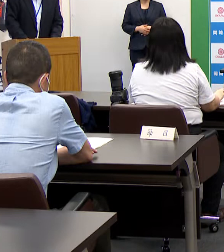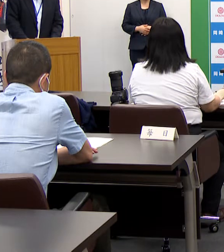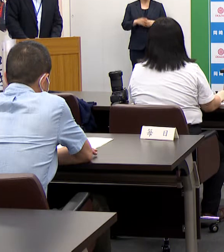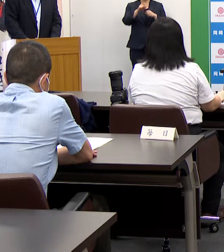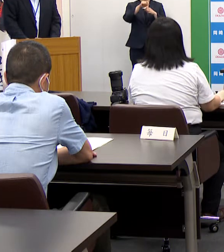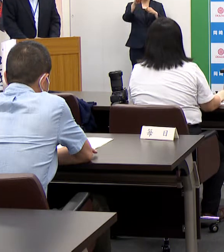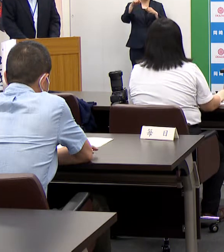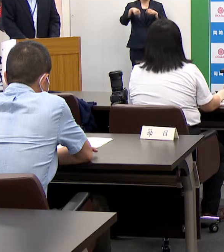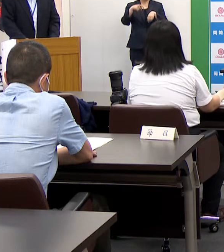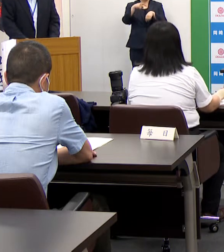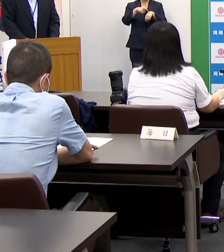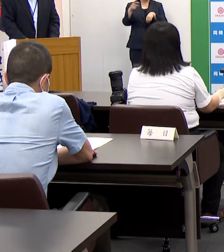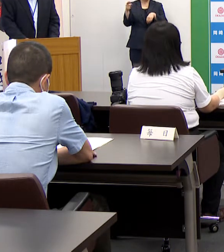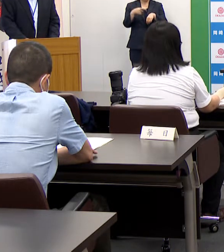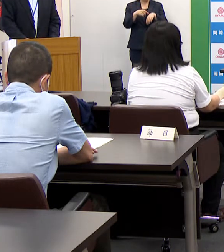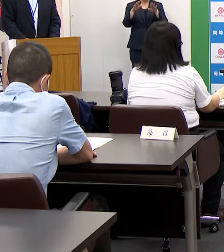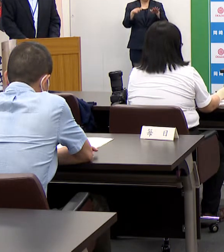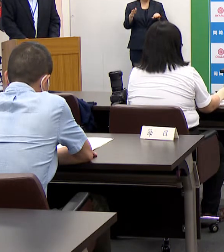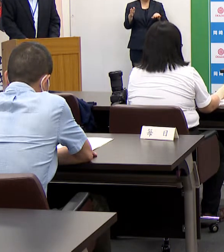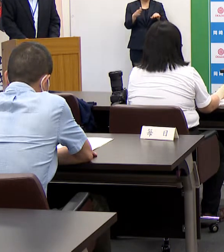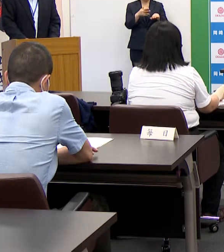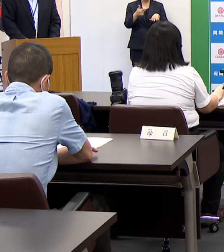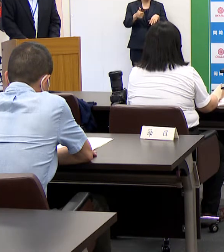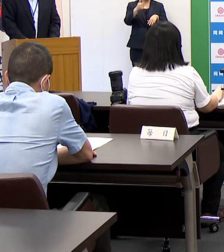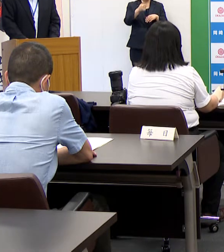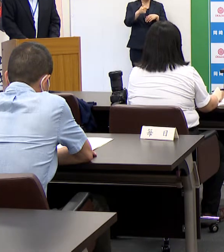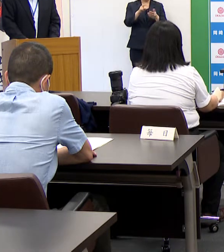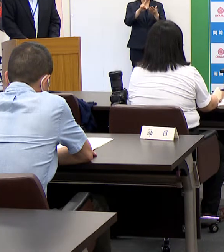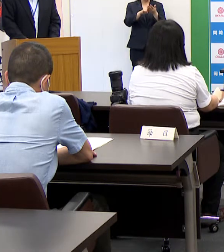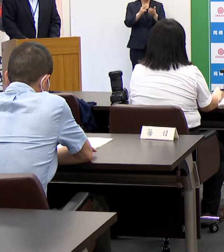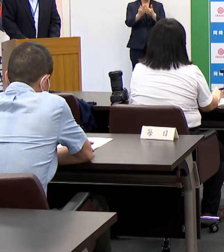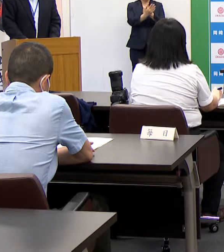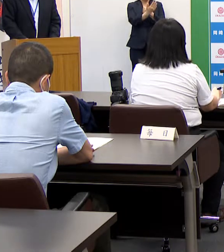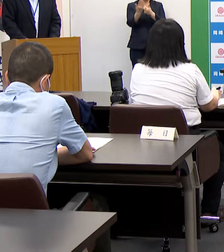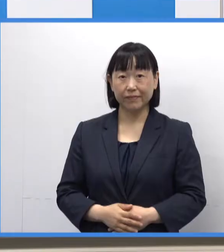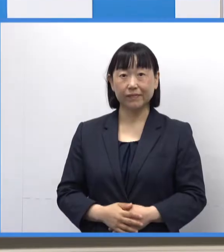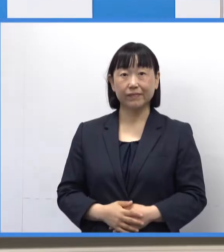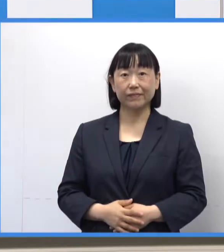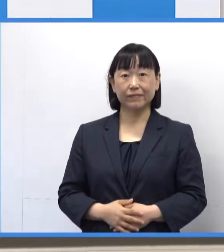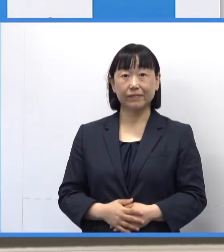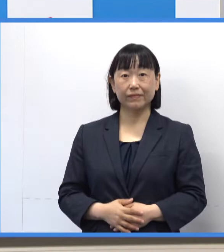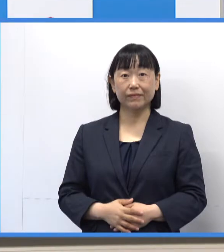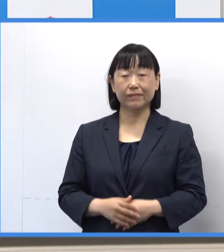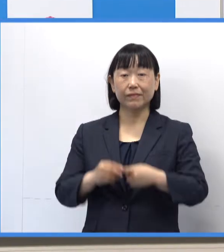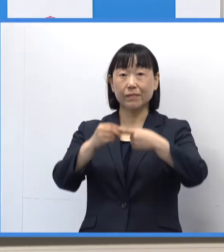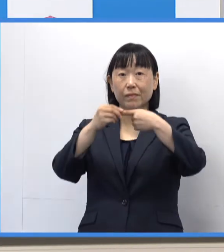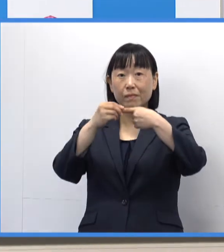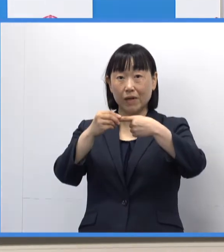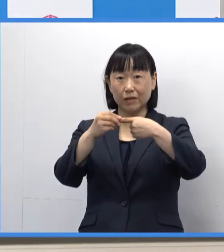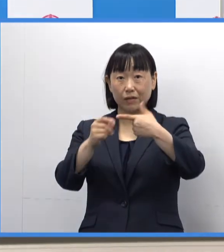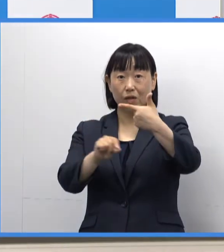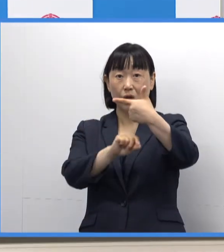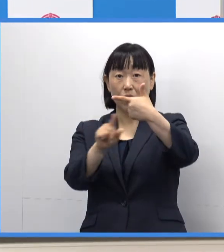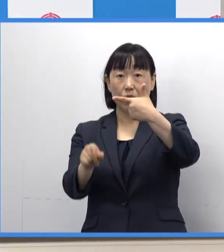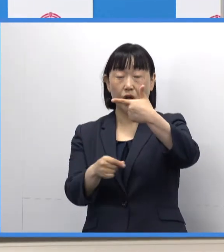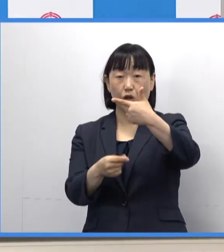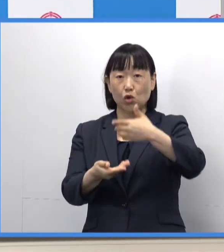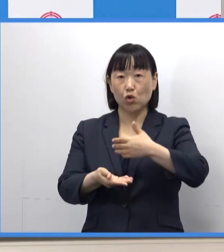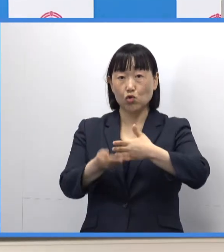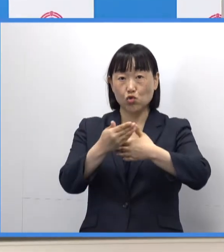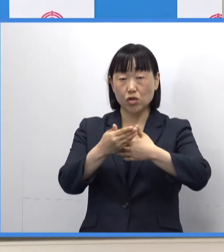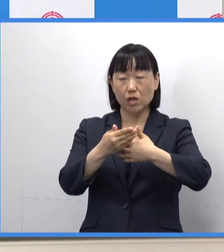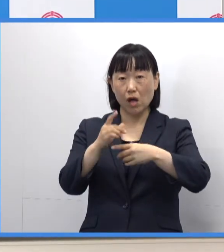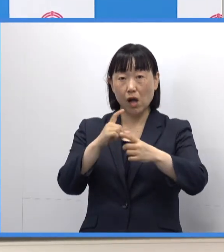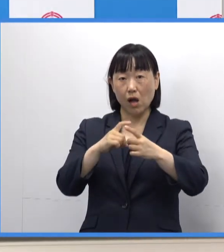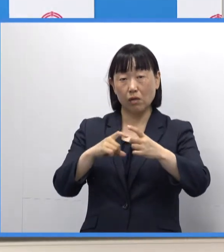それでは定刻になりましたので、ただいまから市長定例会見を始めさせていただきます。 まず6月追加補正予算